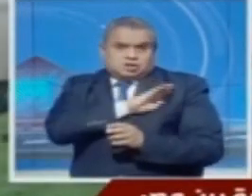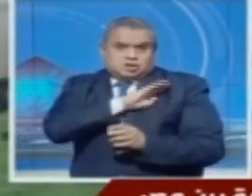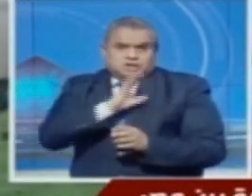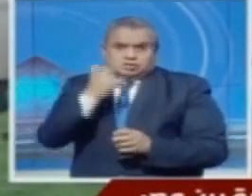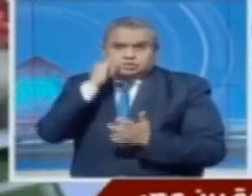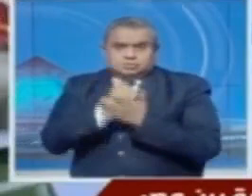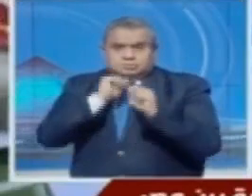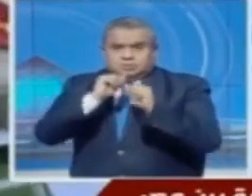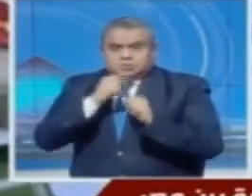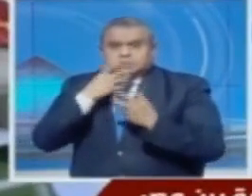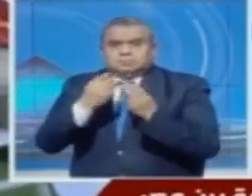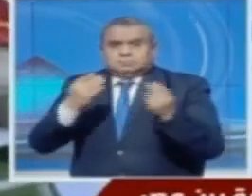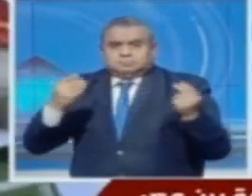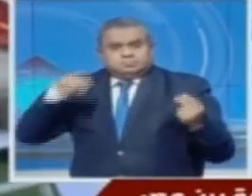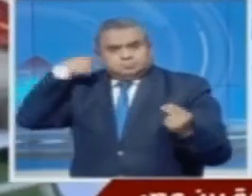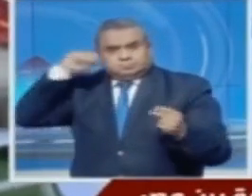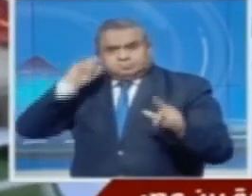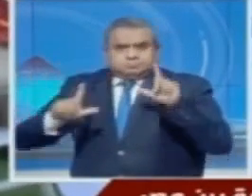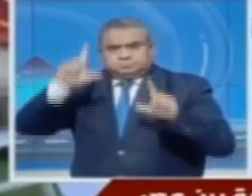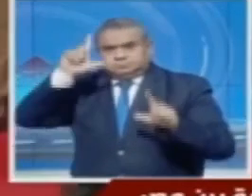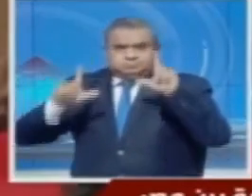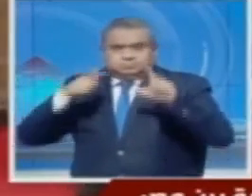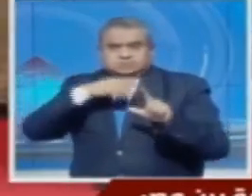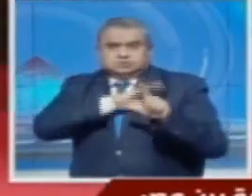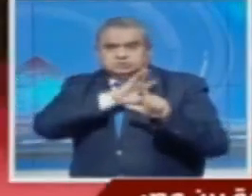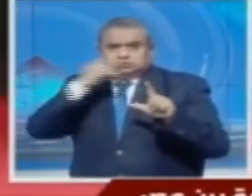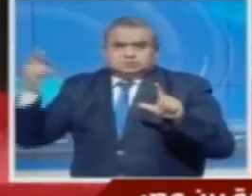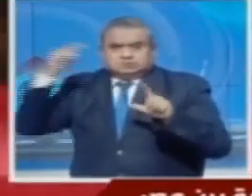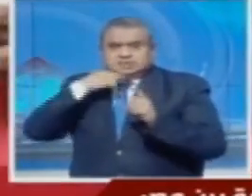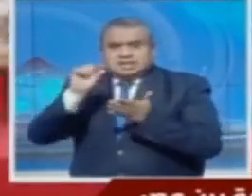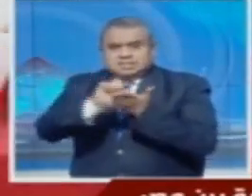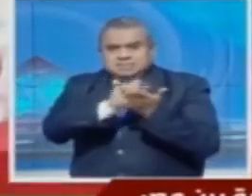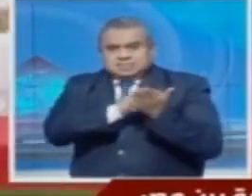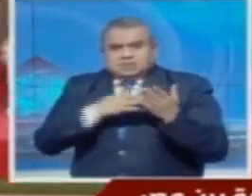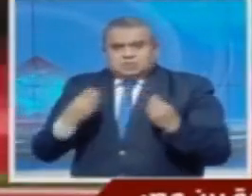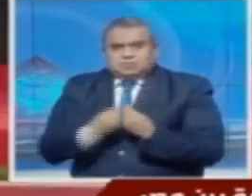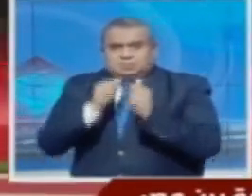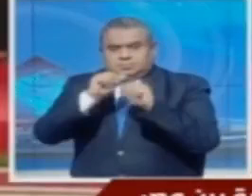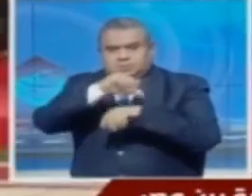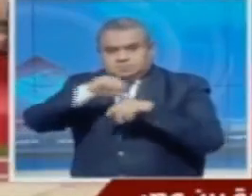المسلحة وعدد من الملحقين العسكريين للدول الشقيقة والصديقة.